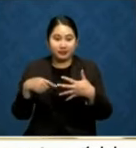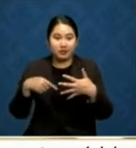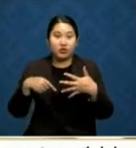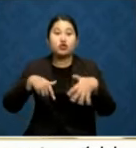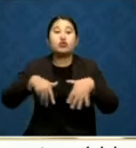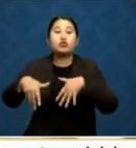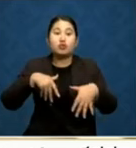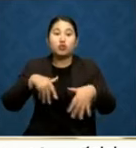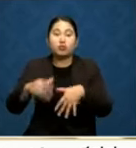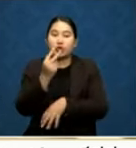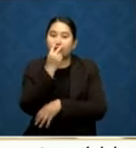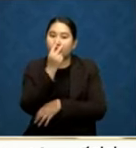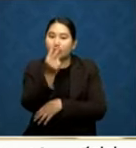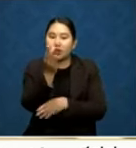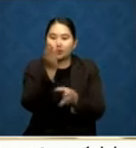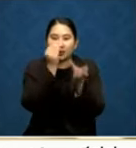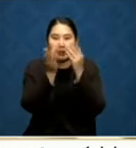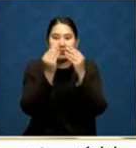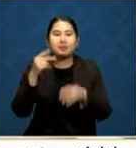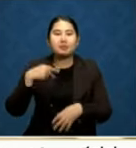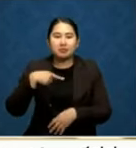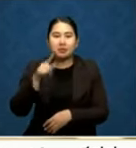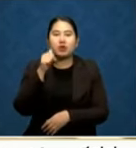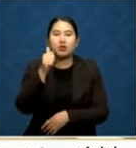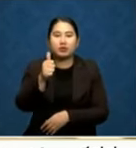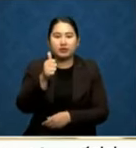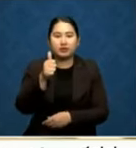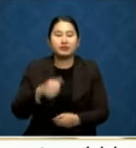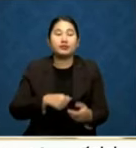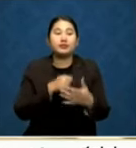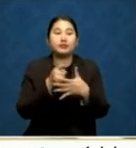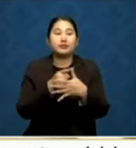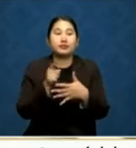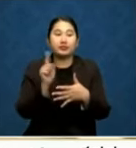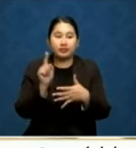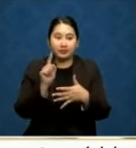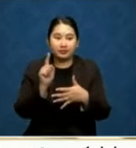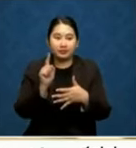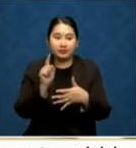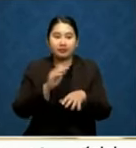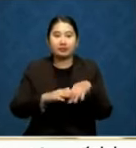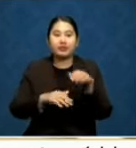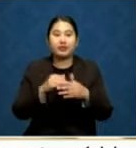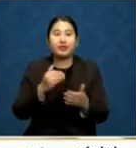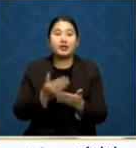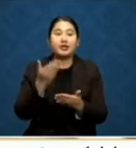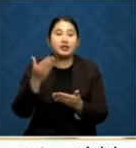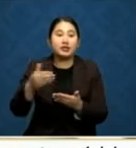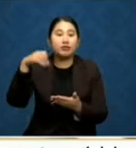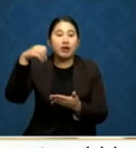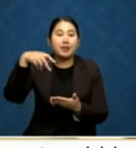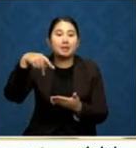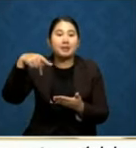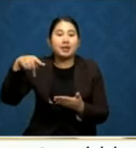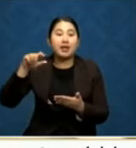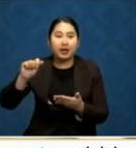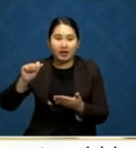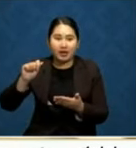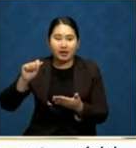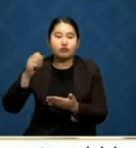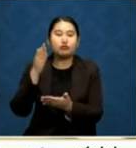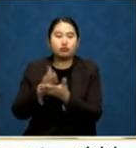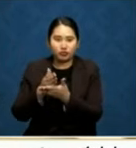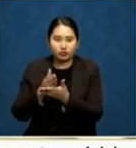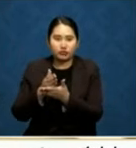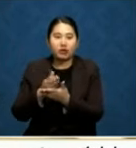บ้านถ้าติดตามรบฟังจะมีประโยชนคือ 1. ยุติการลงนำสัญญารับซือไฟฟ้า PPAจาก